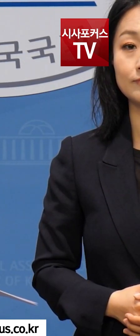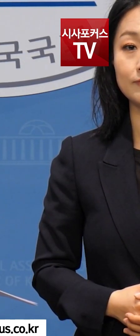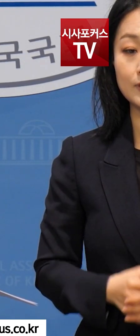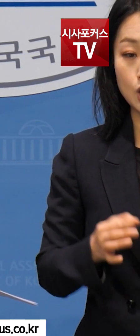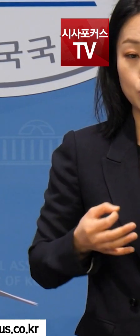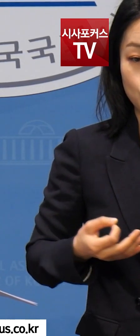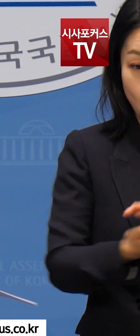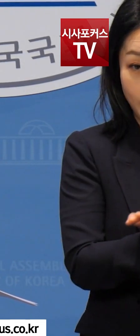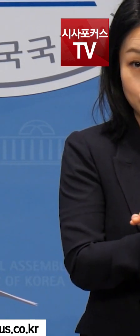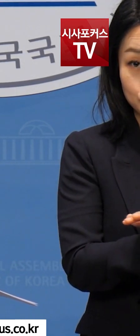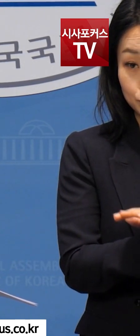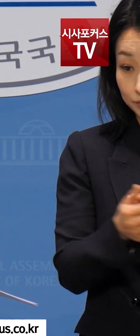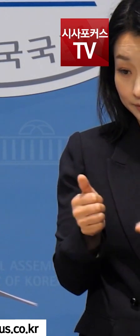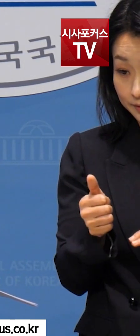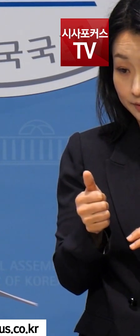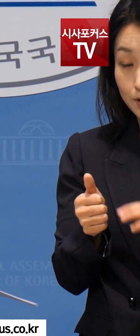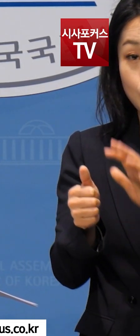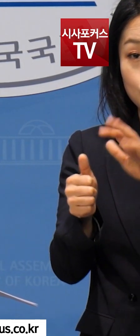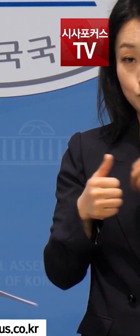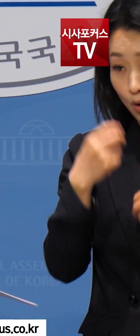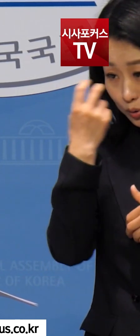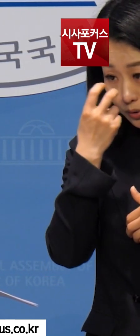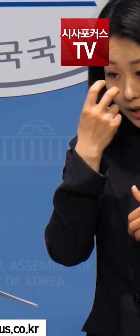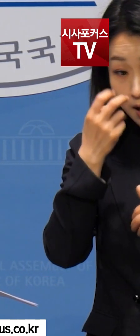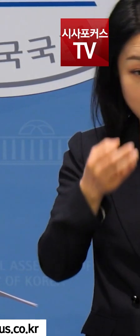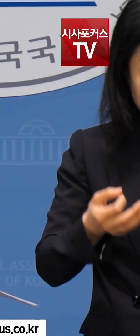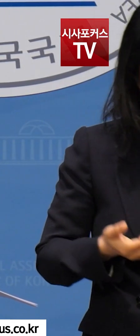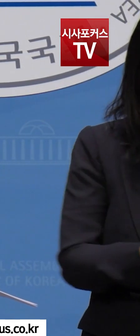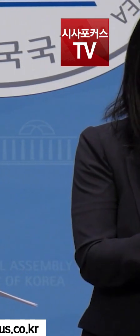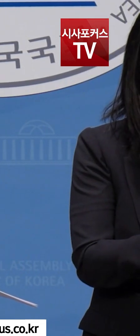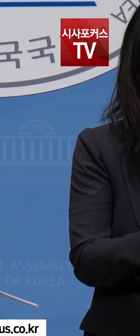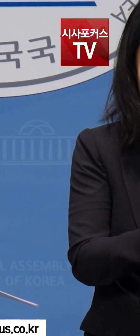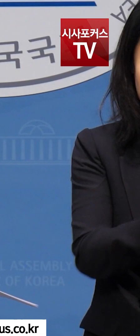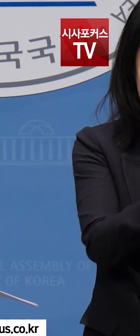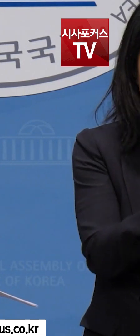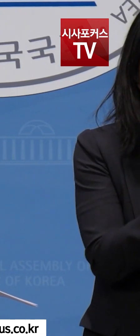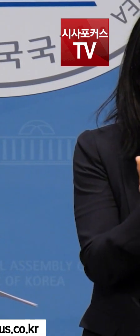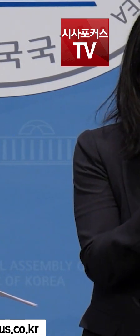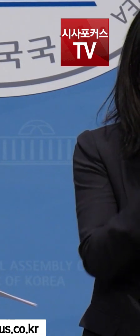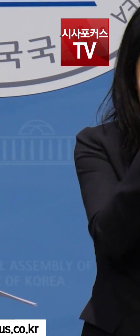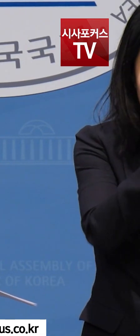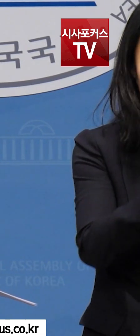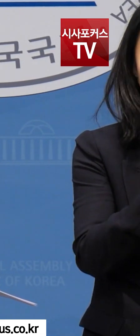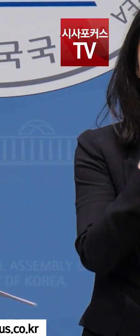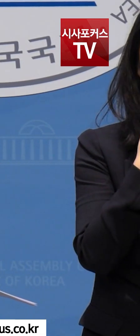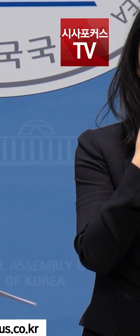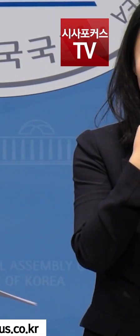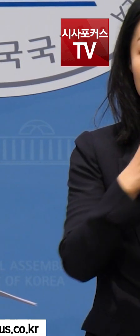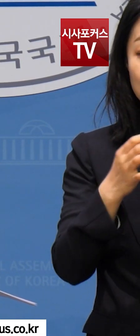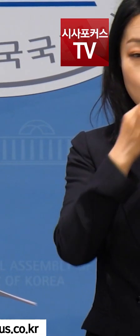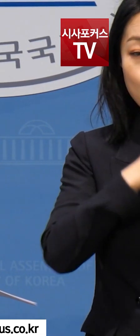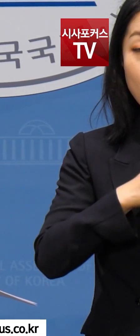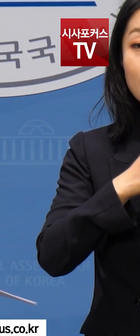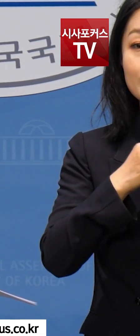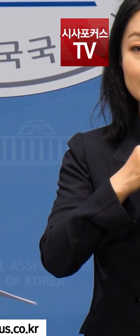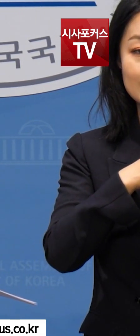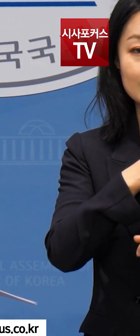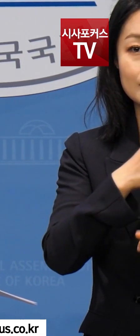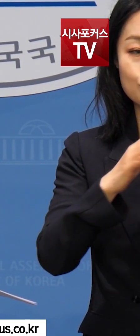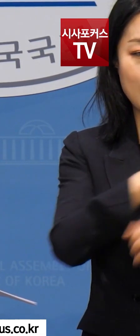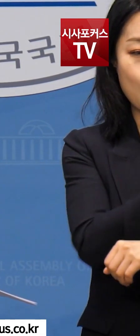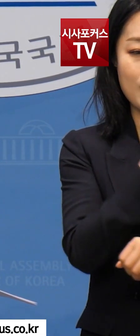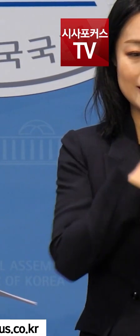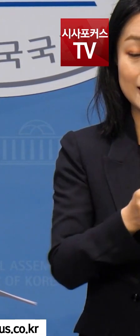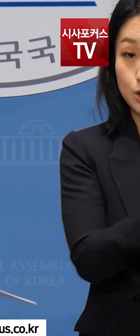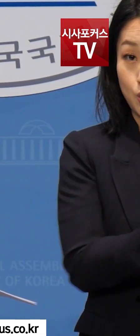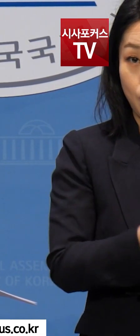뇌물 준 사람은 소환하면서 받은 사람은 왜 조사하지 않습니까 권익위에 뒤이어 경찰도